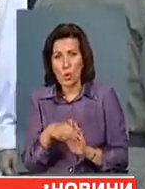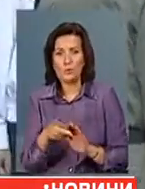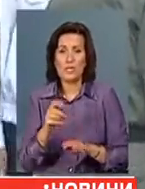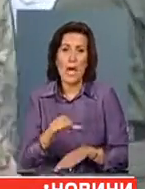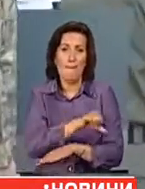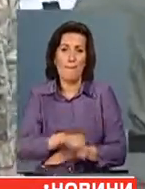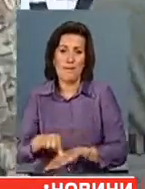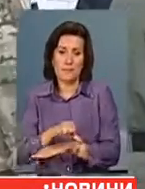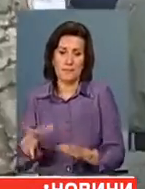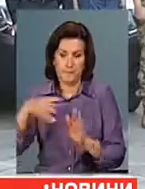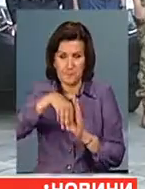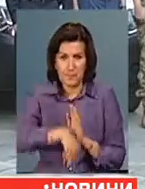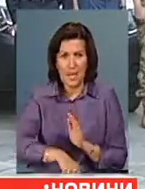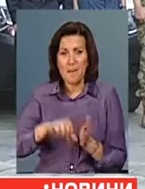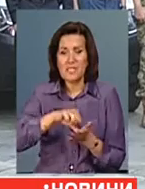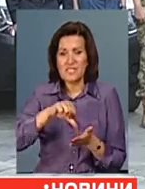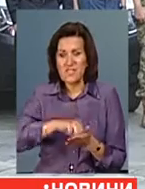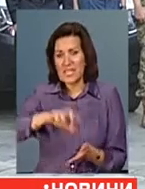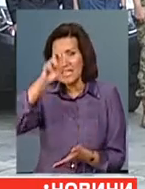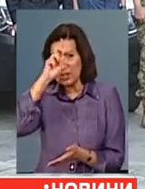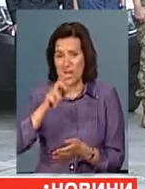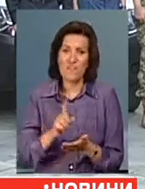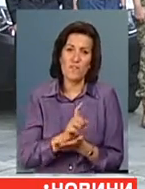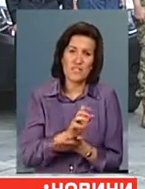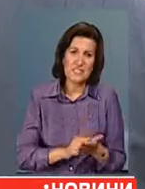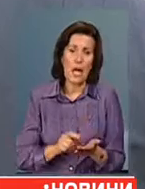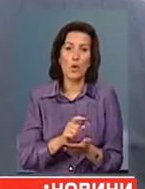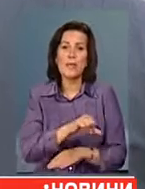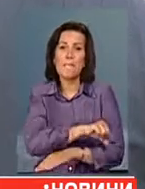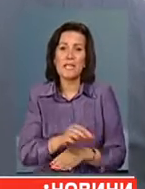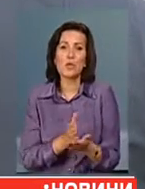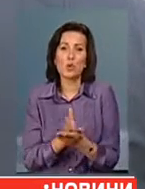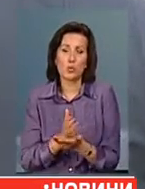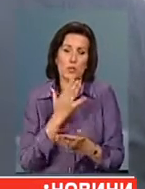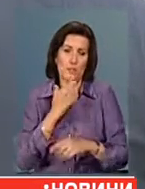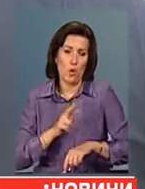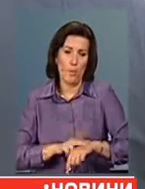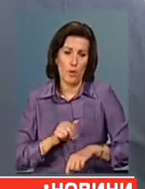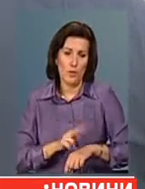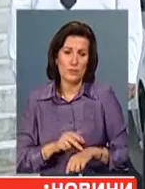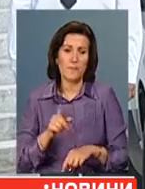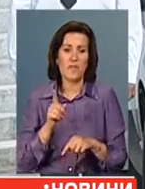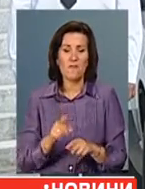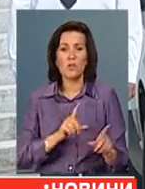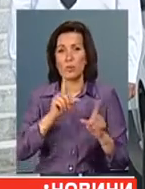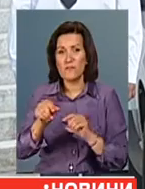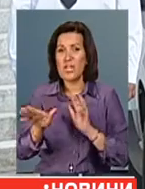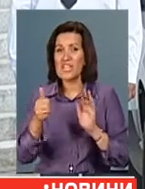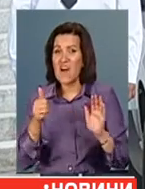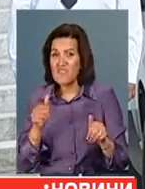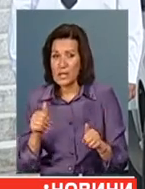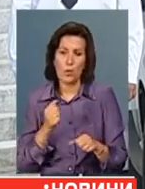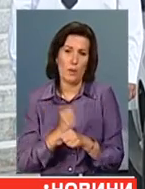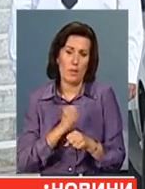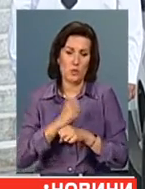представники Державної фіскальної та митної служби і Національної поліції. Мобільні групи виїжджатимуть на виклики та працюватимуть